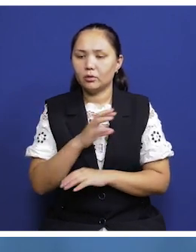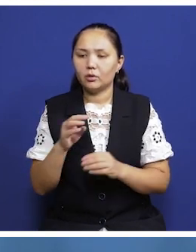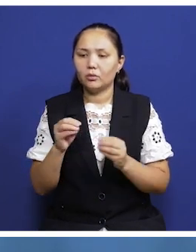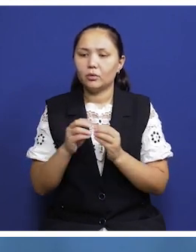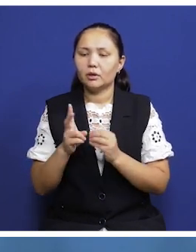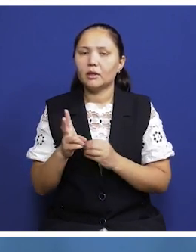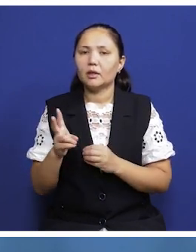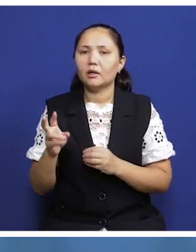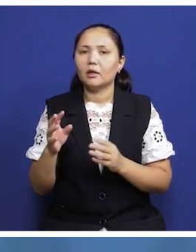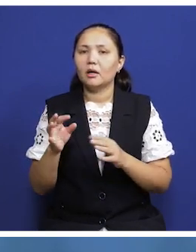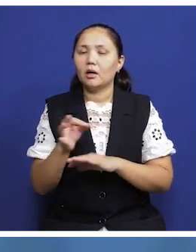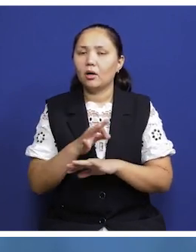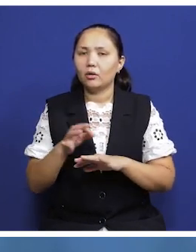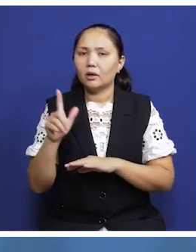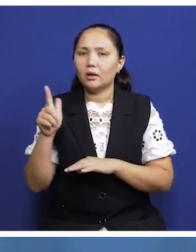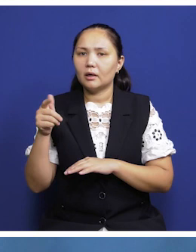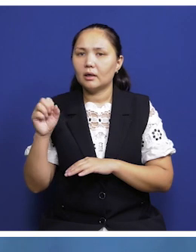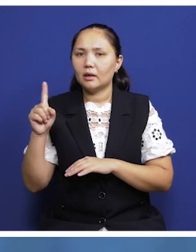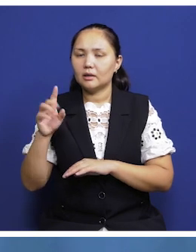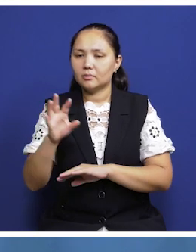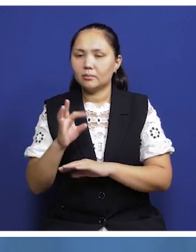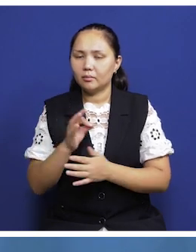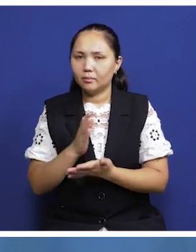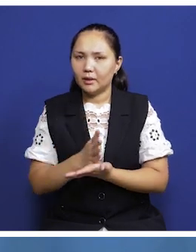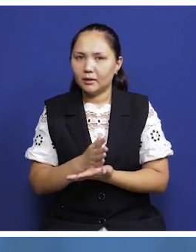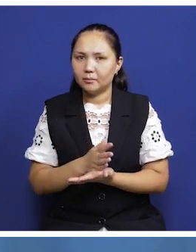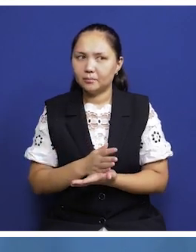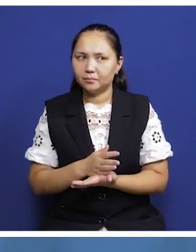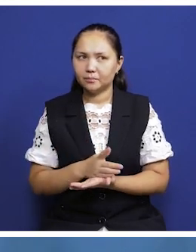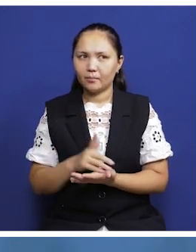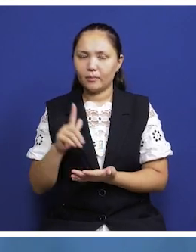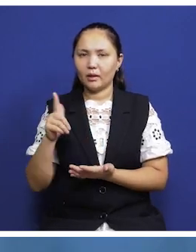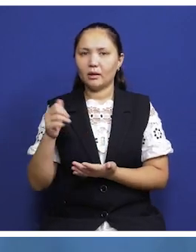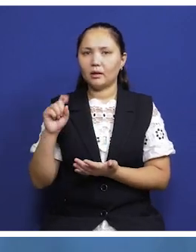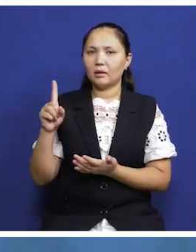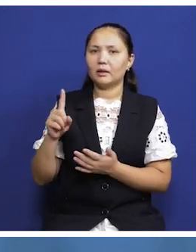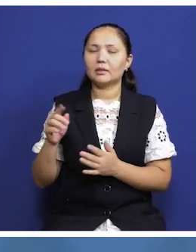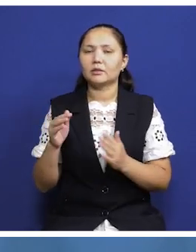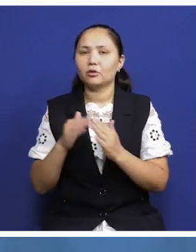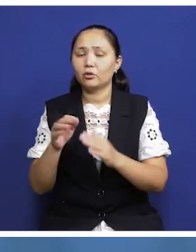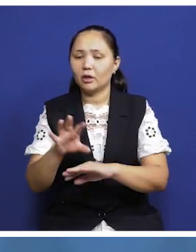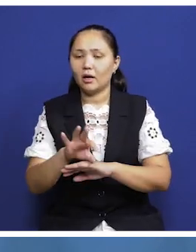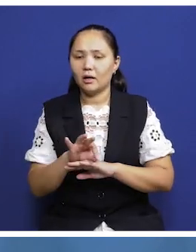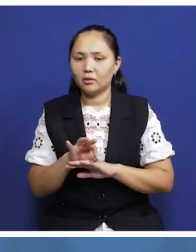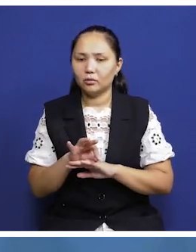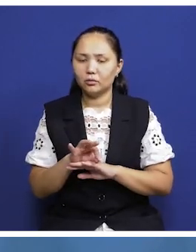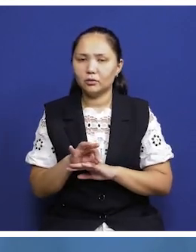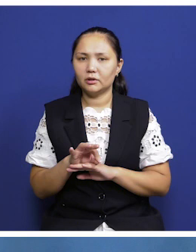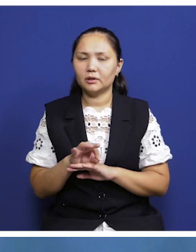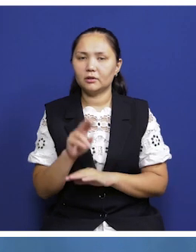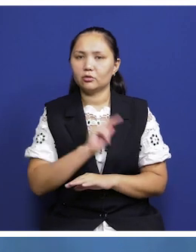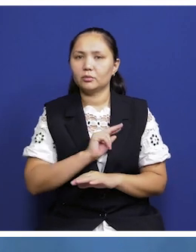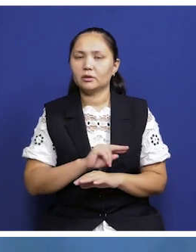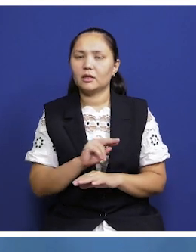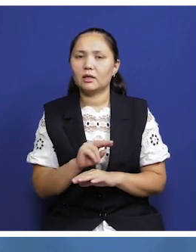газ беріп тұрды, бірақ қазір енді абонирование дейміз, сол газды үйге кіргізу бойынша кішкене жұмыс баяу болып тұр.